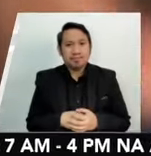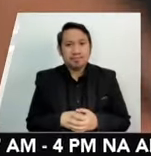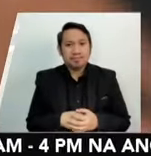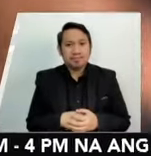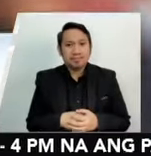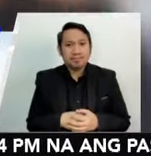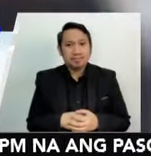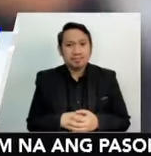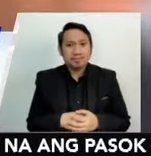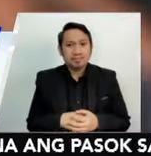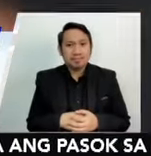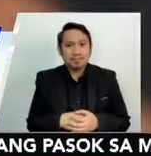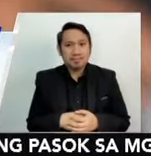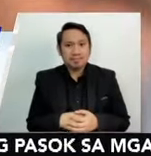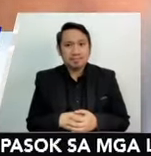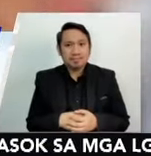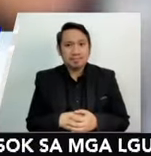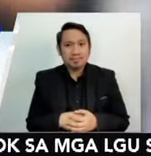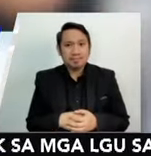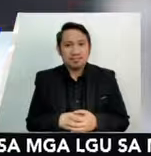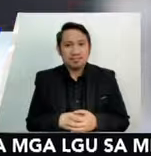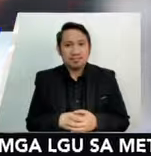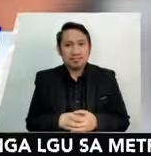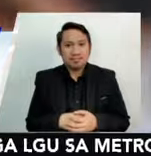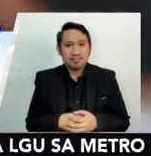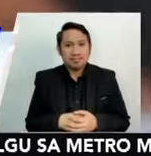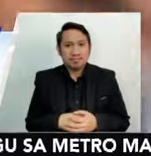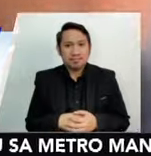You're training for something.